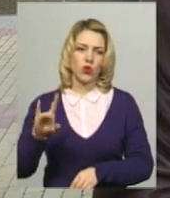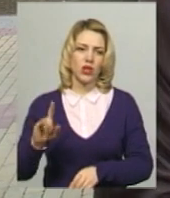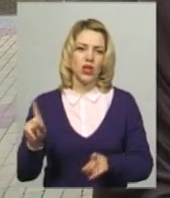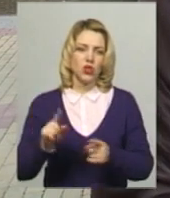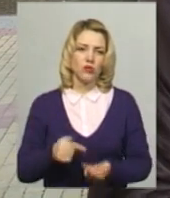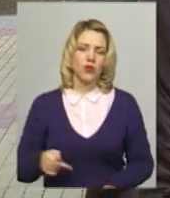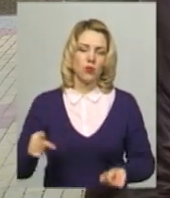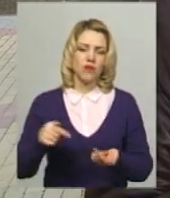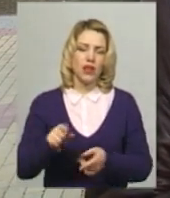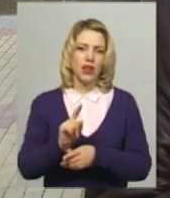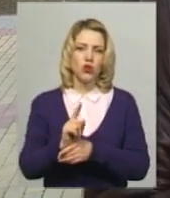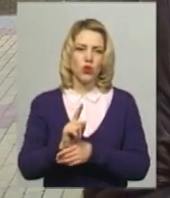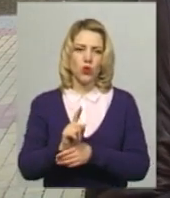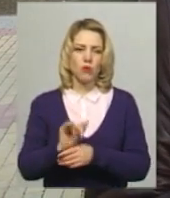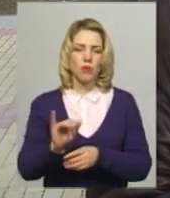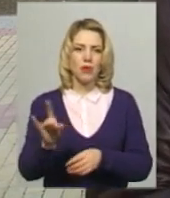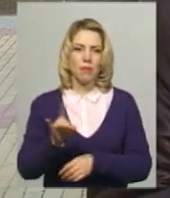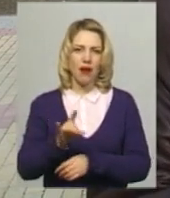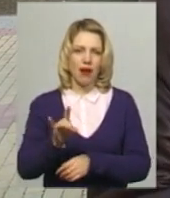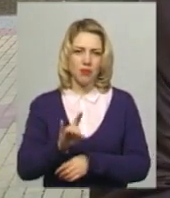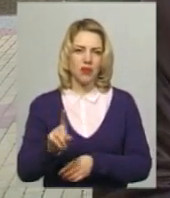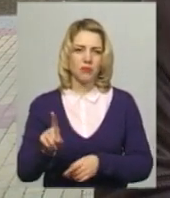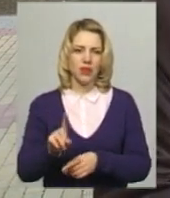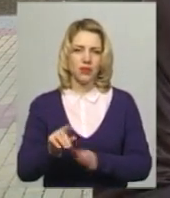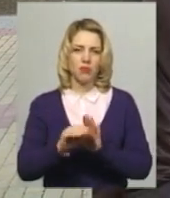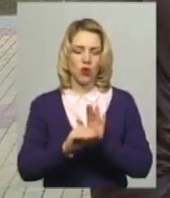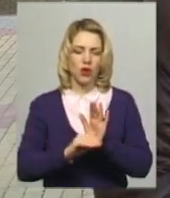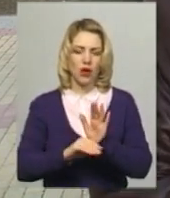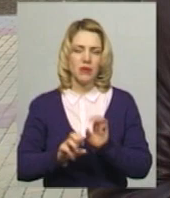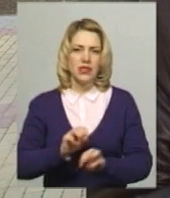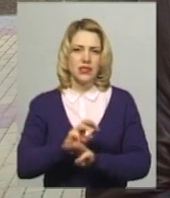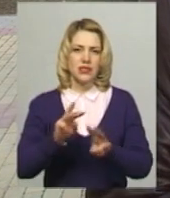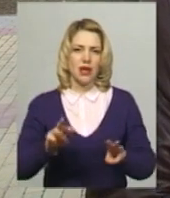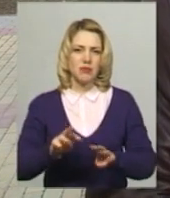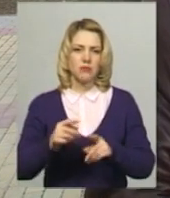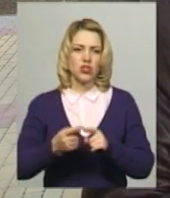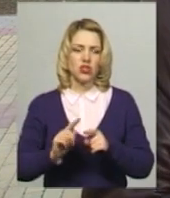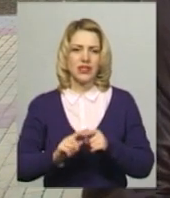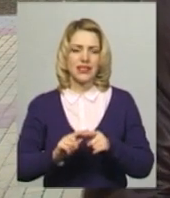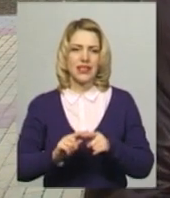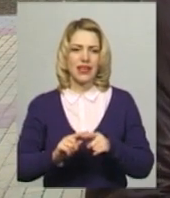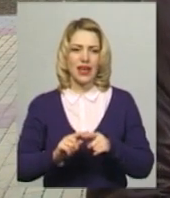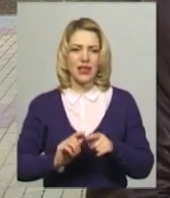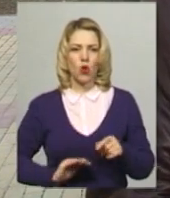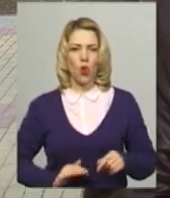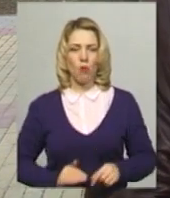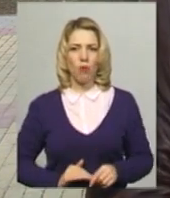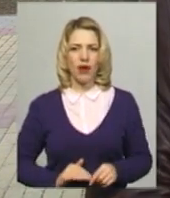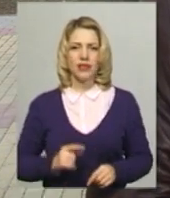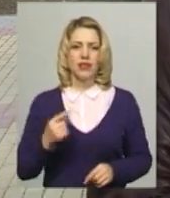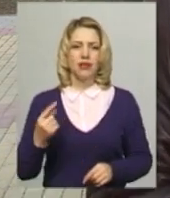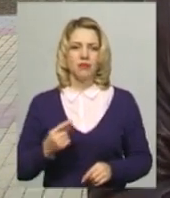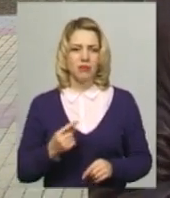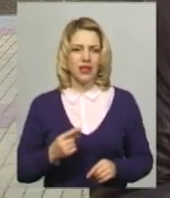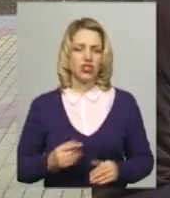відповідали тим нормам і параметрам, які програмне забезпечення саме цієї компанії. І перший етап вони